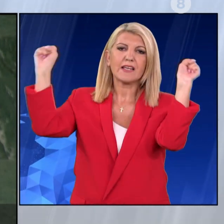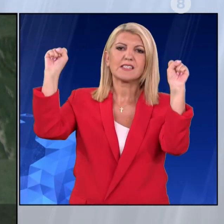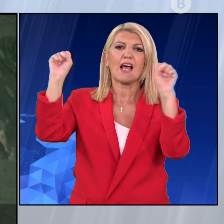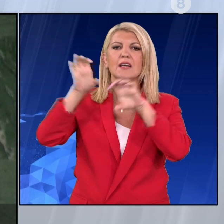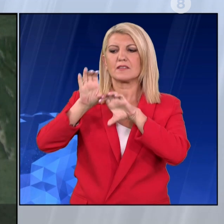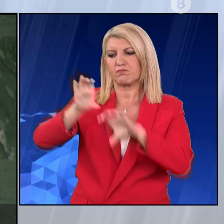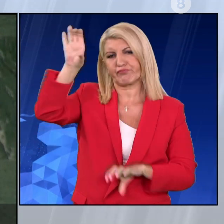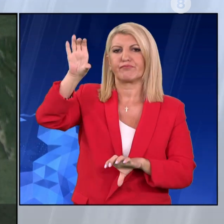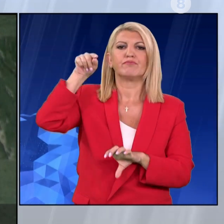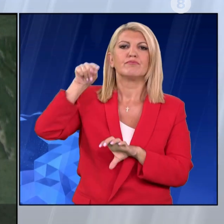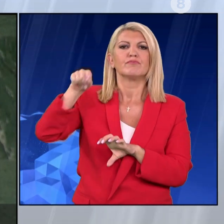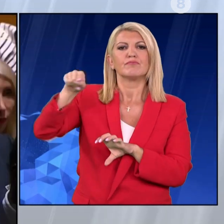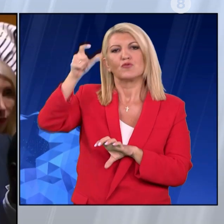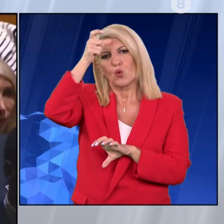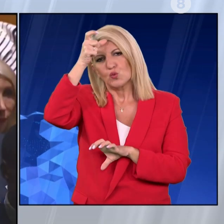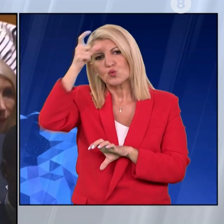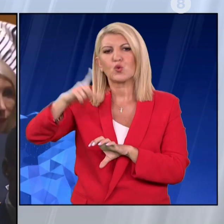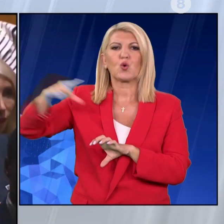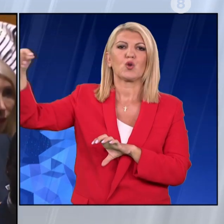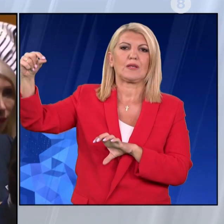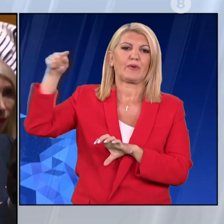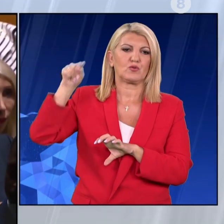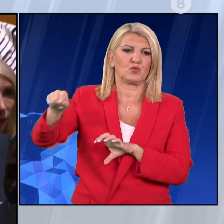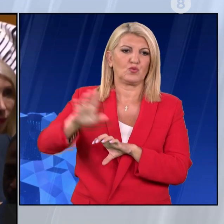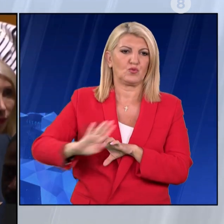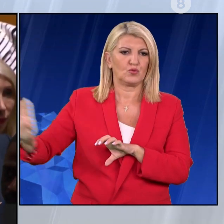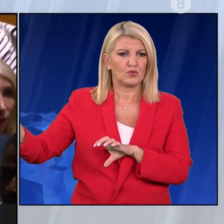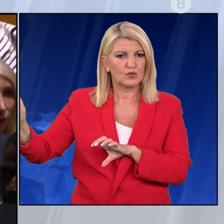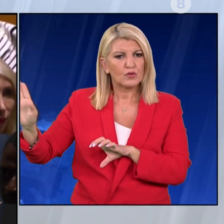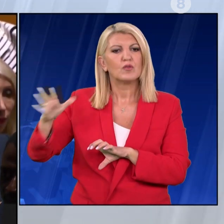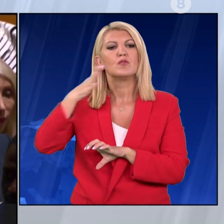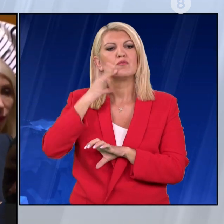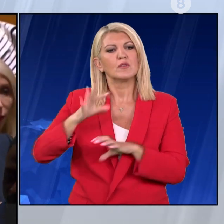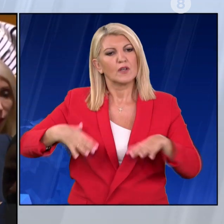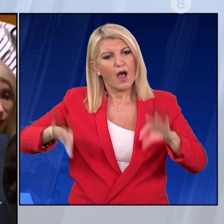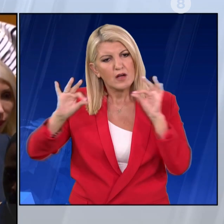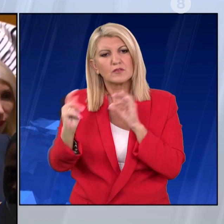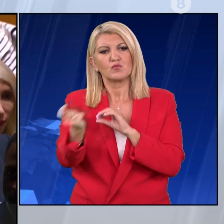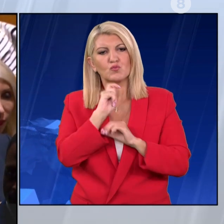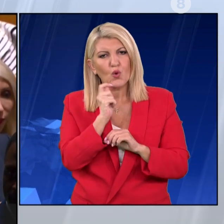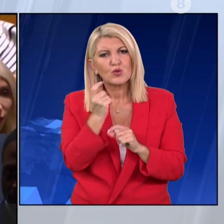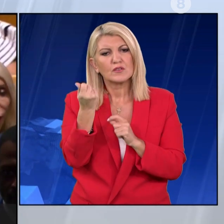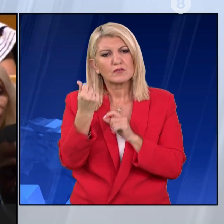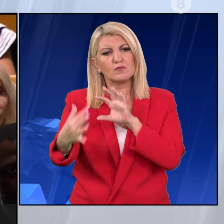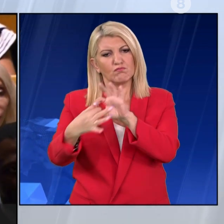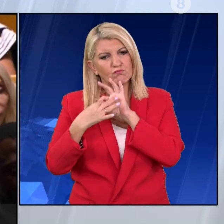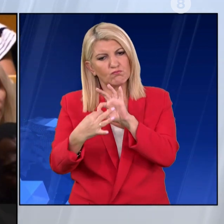baa buke diploma sias ve ekonomik ba